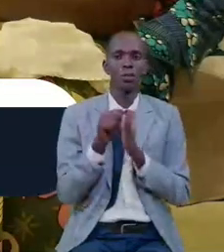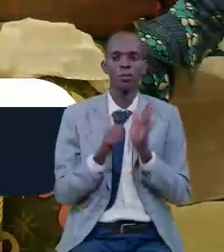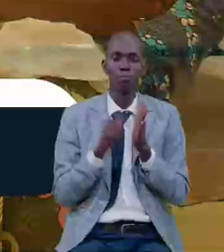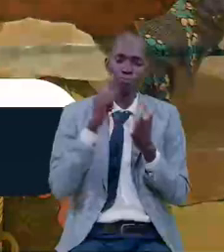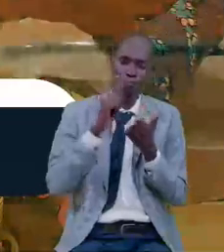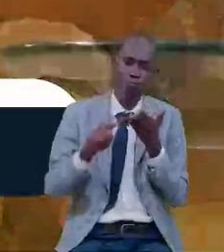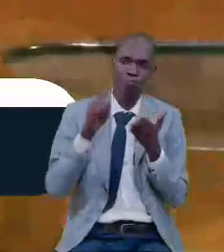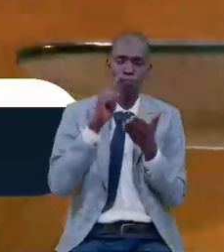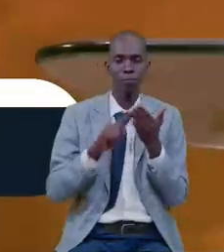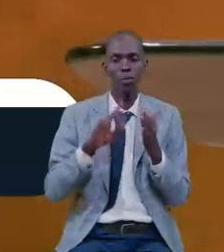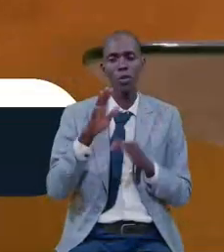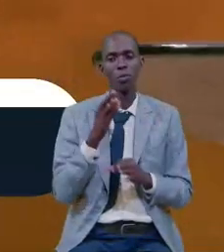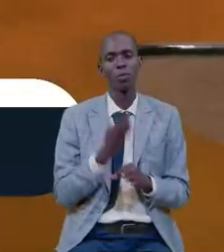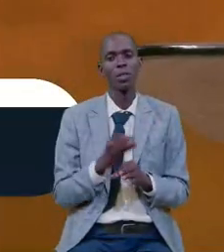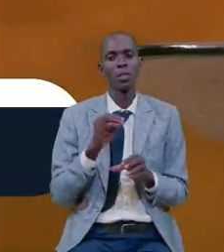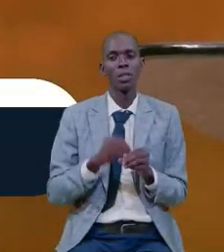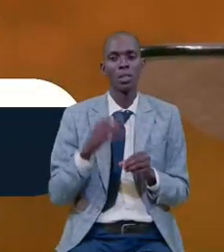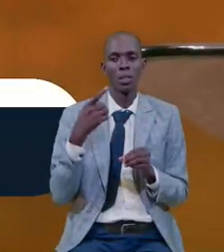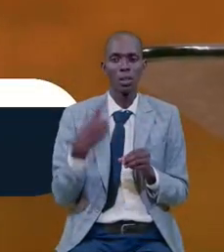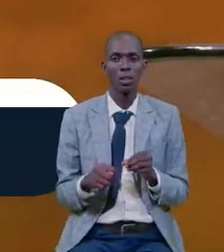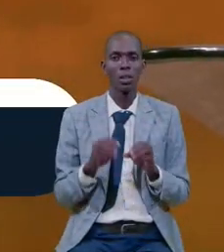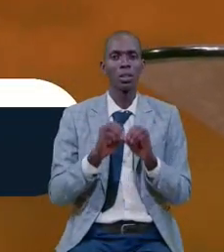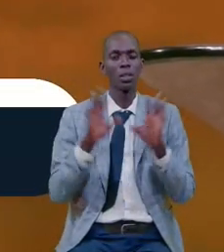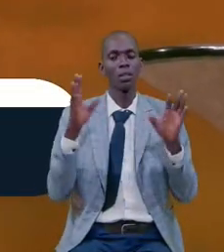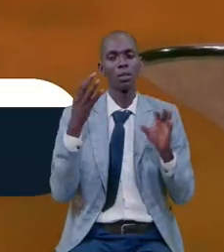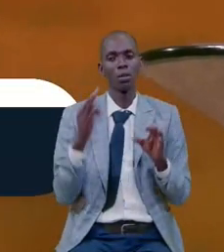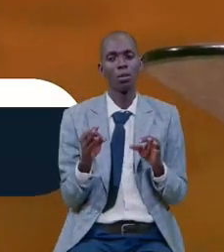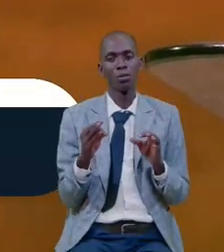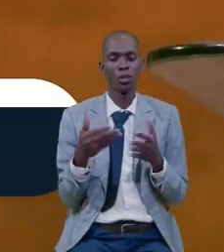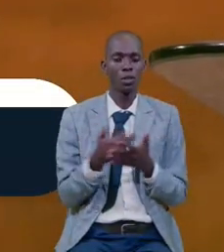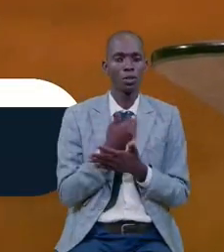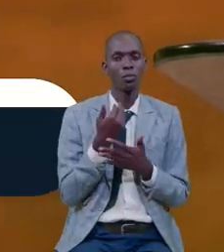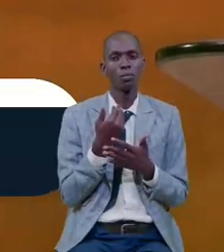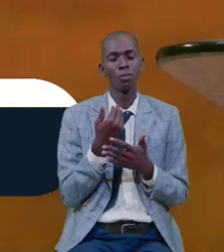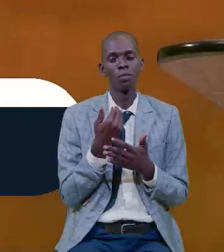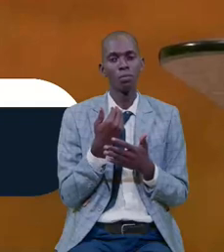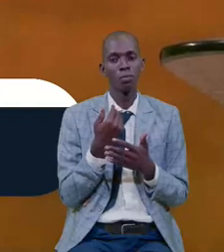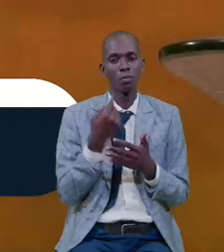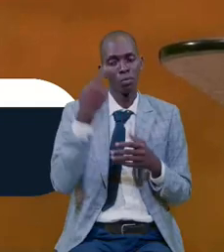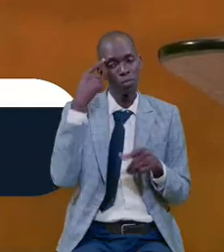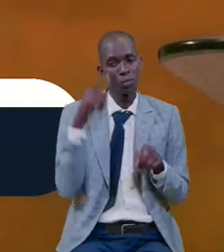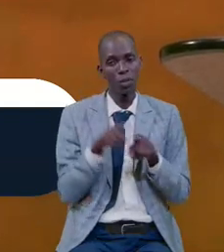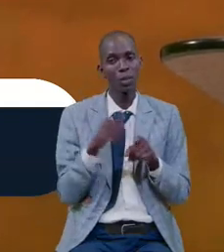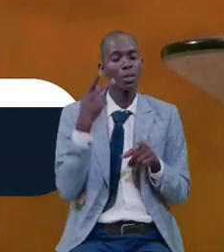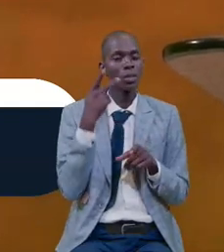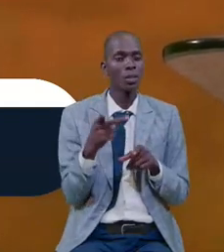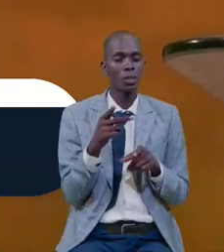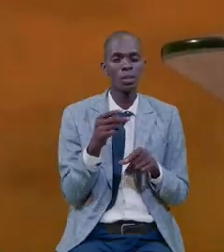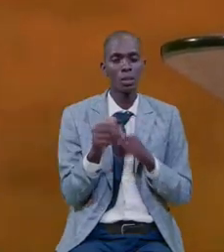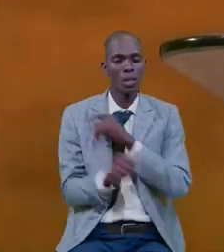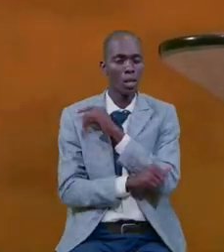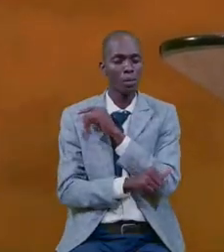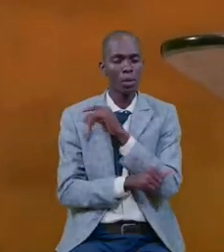Examinez votre foi à la lumière. Regardez Abraham. Hébreux 11. Regardez